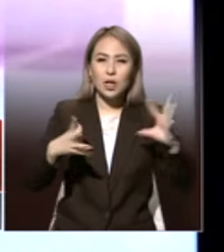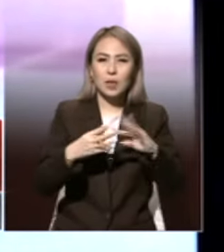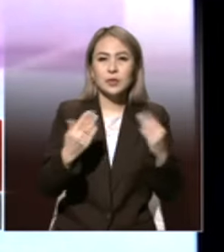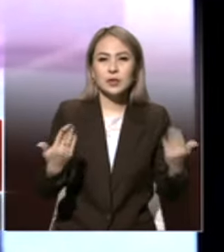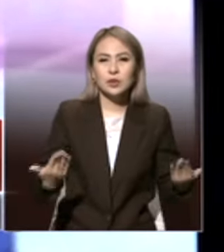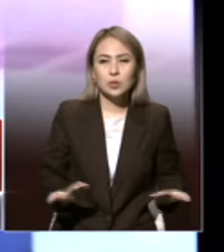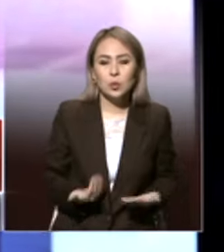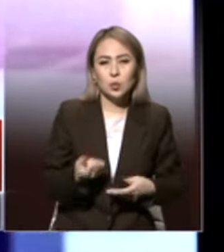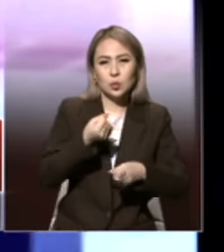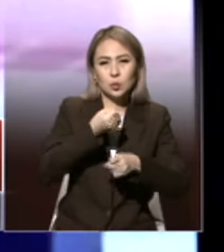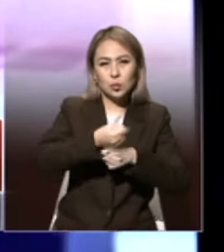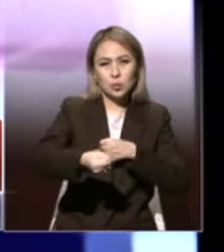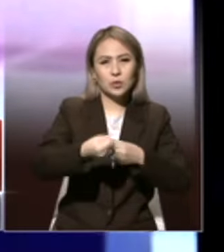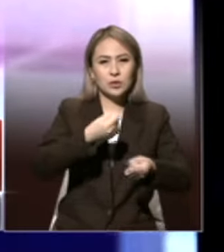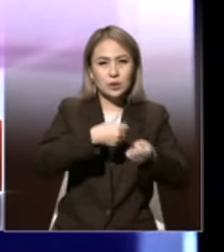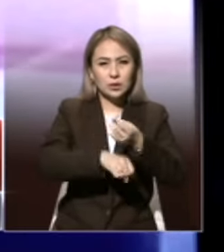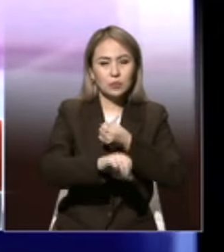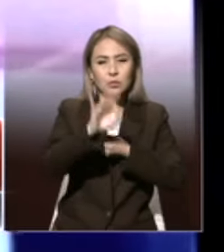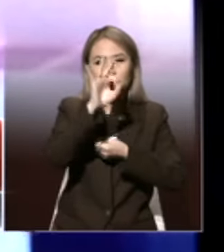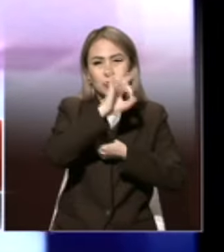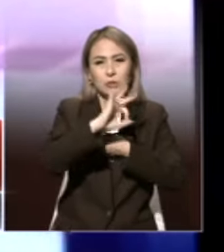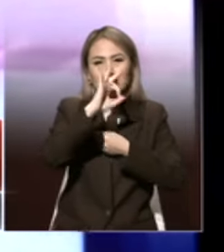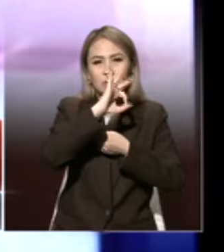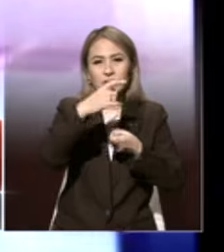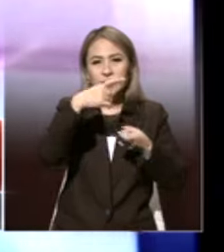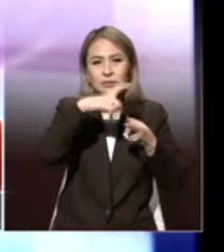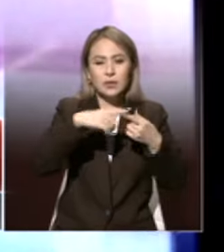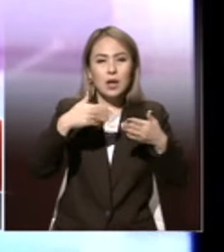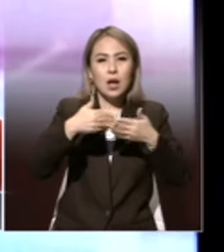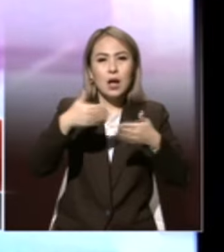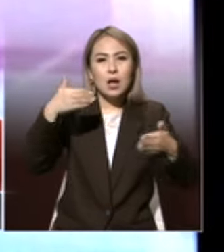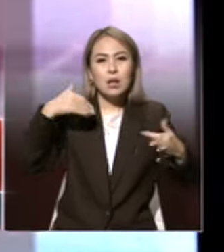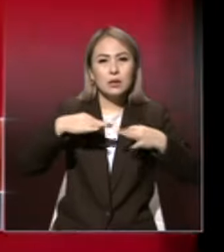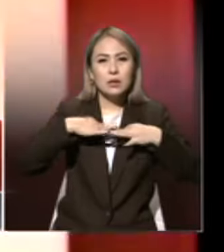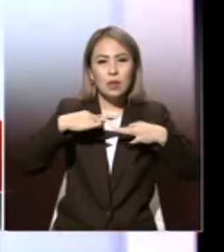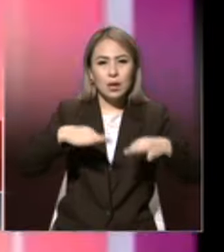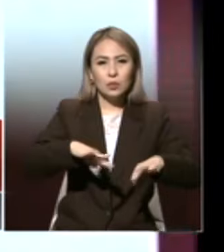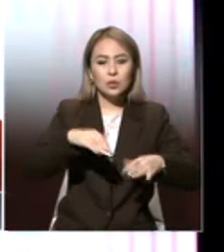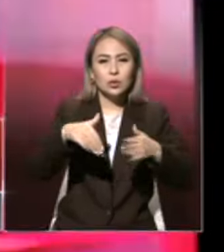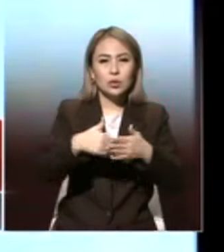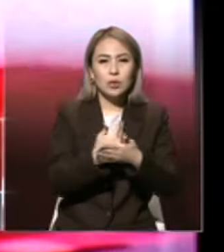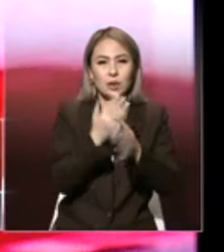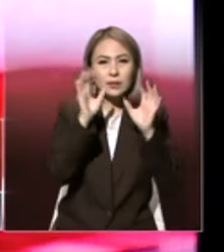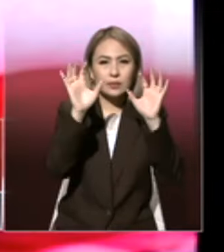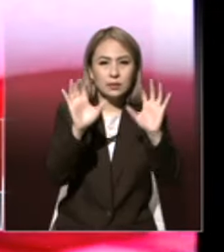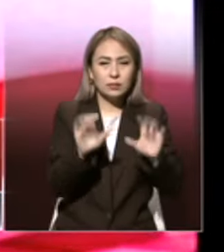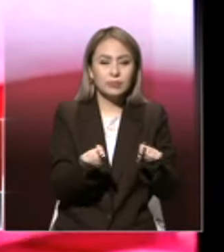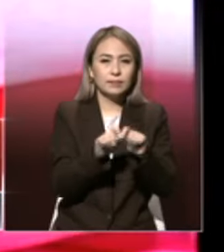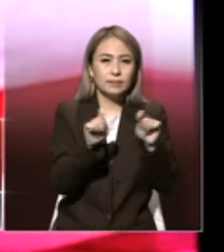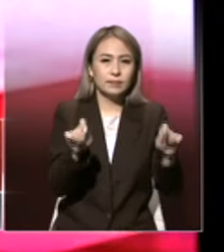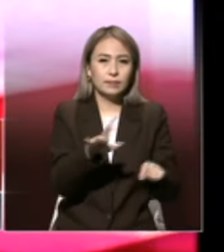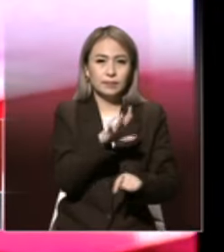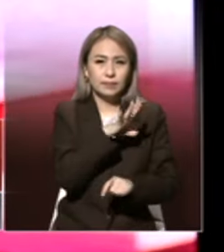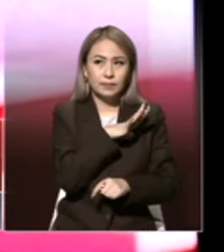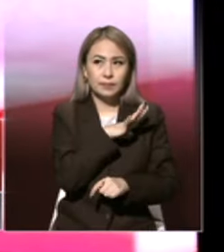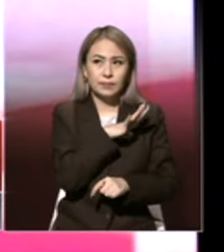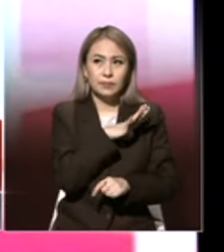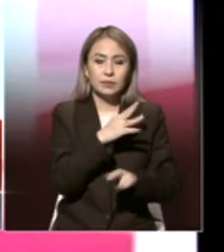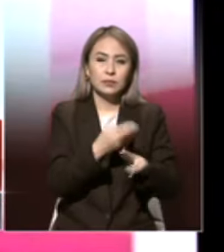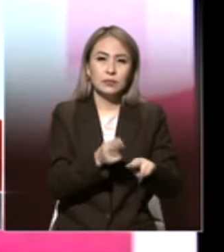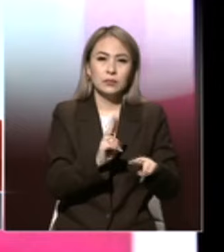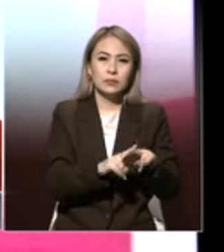тұрмыстық зорлық-зомбылыққа қатысты, тұрмыстық зорлық-зомбылықтың алдын алуға қатысты жаңа заң күшіне енген.